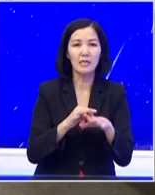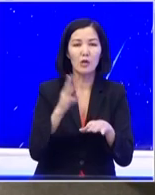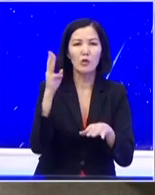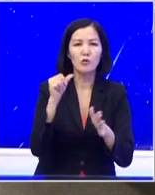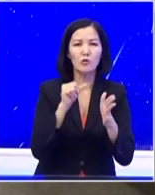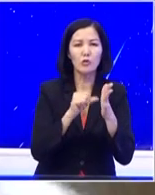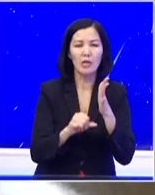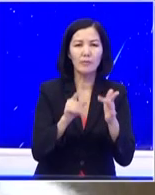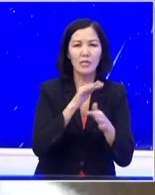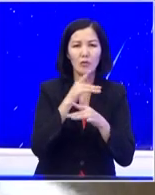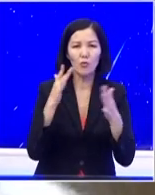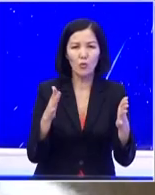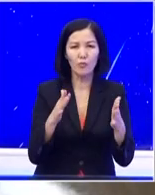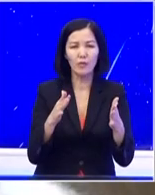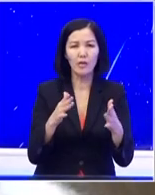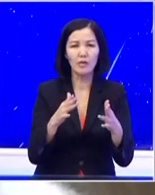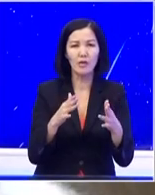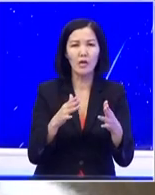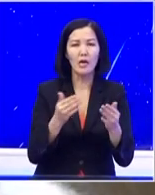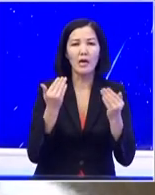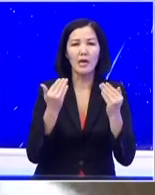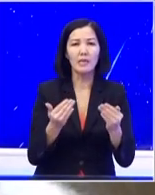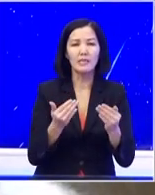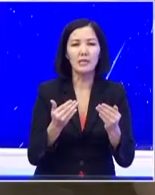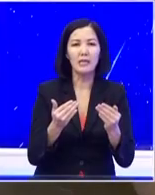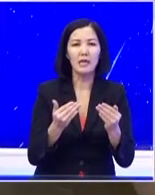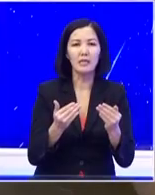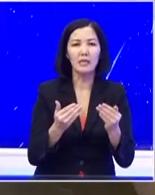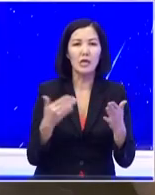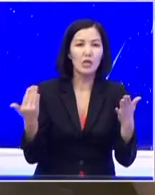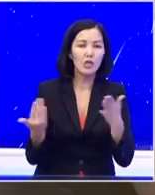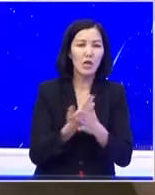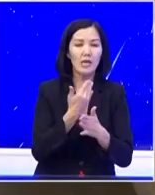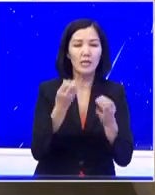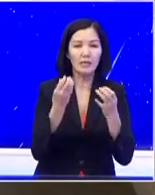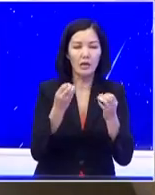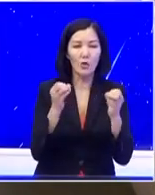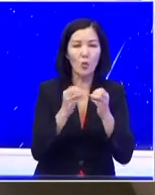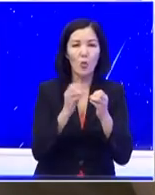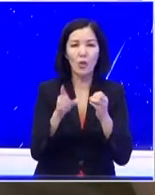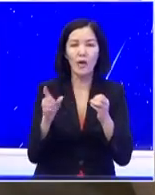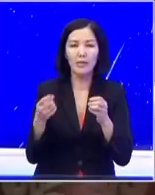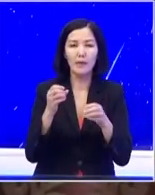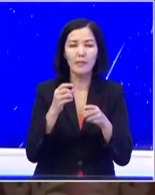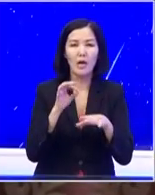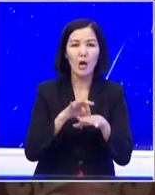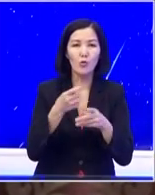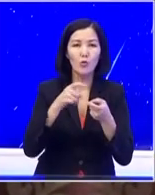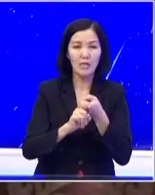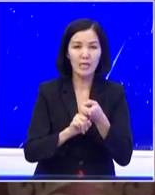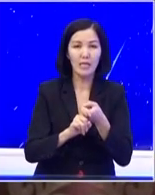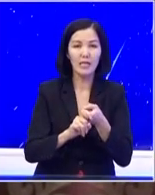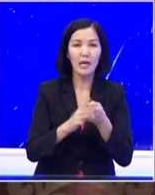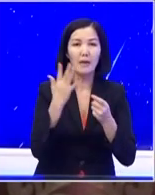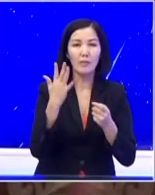індеттің ілмегіне іліккендер 360-тан асқан. Соңғы тәулікте жаңадан тағы 10 адам тіркелді. Науқастардың 5-еуі